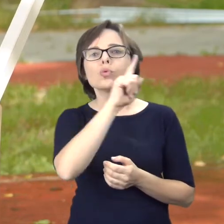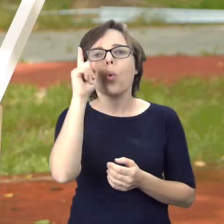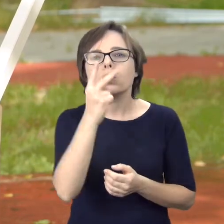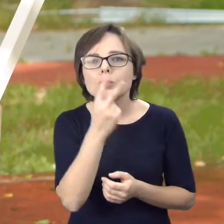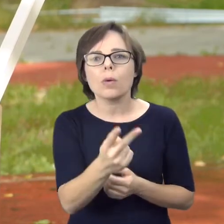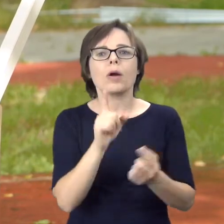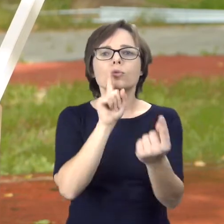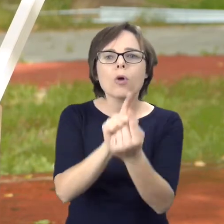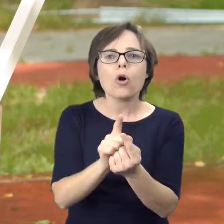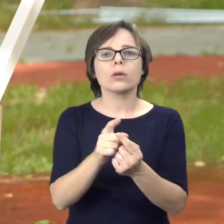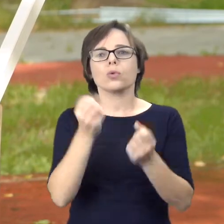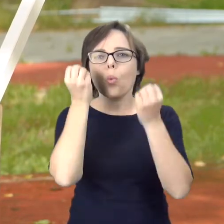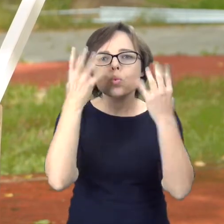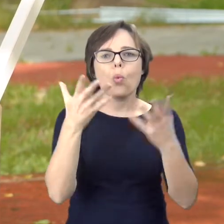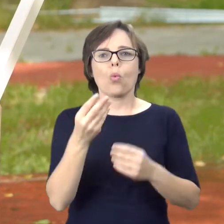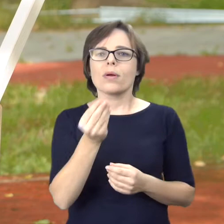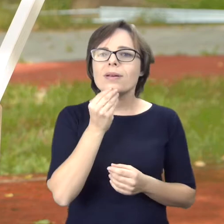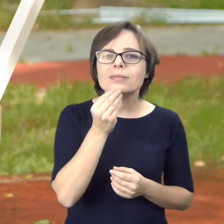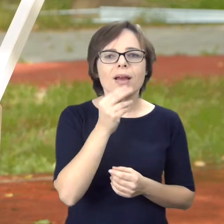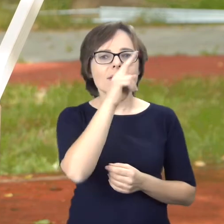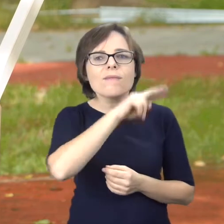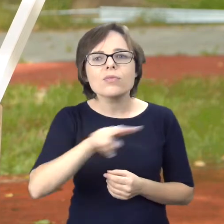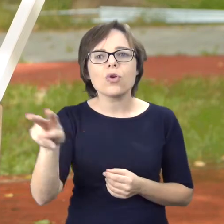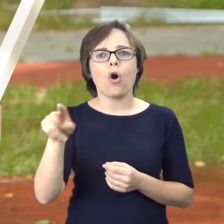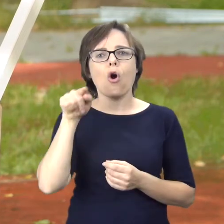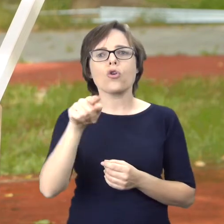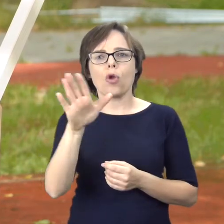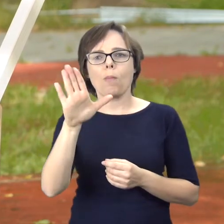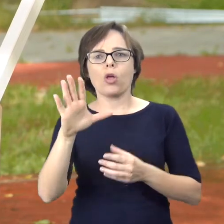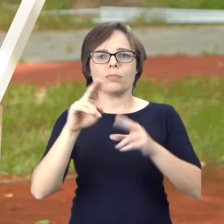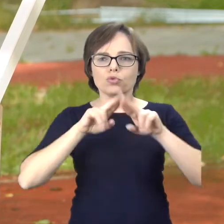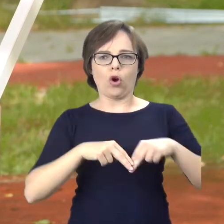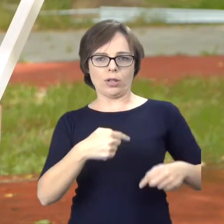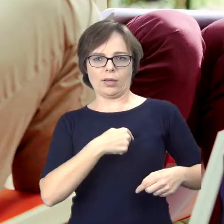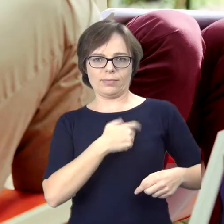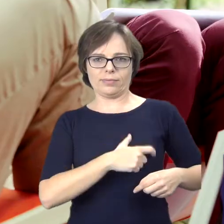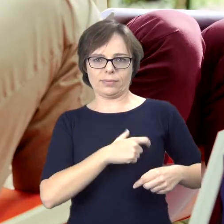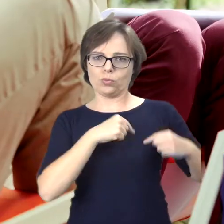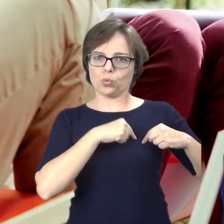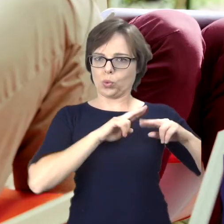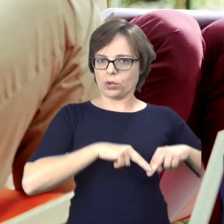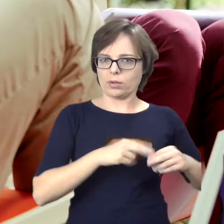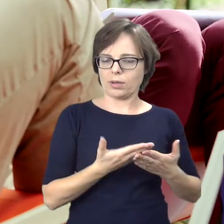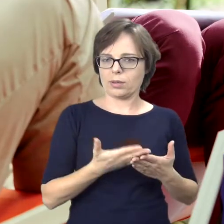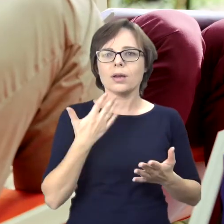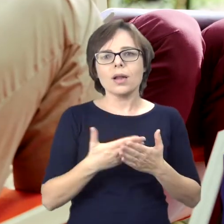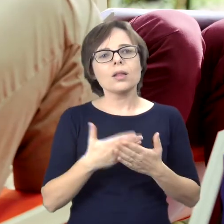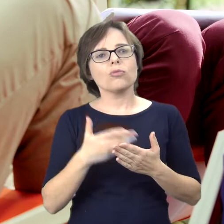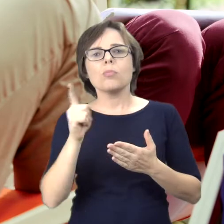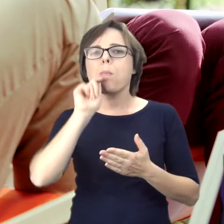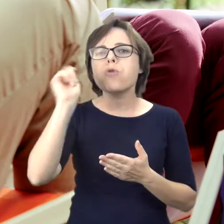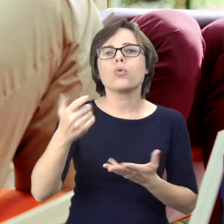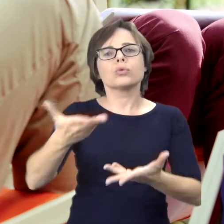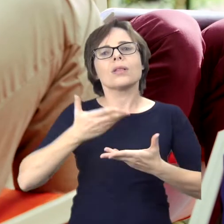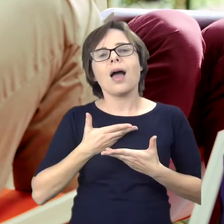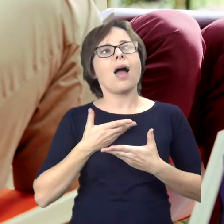kulturę, jedzenie, wiesz, widoki, to wszystko, na co natrafisz, to zostaje tutaj. I uważam, że dla mnie podróże są czymś takim, co mnie realizuje, co mnie